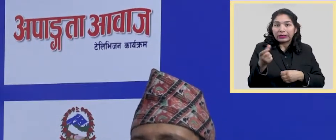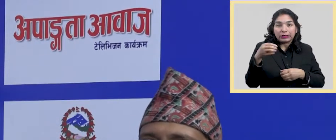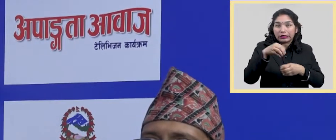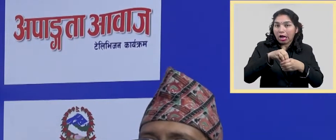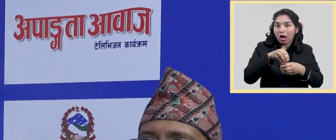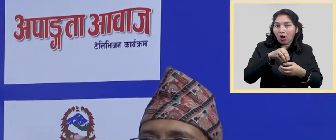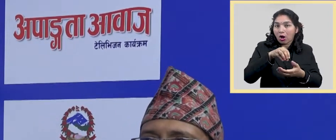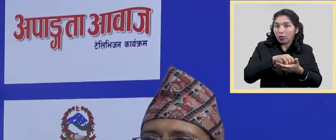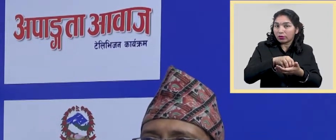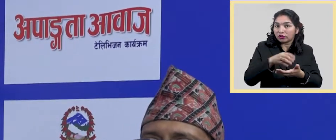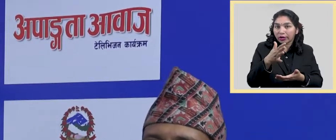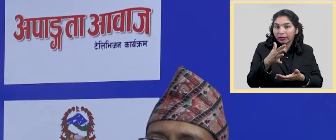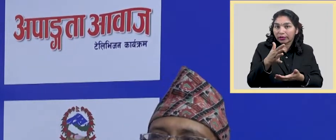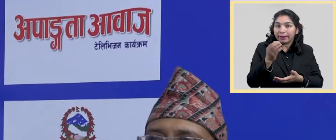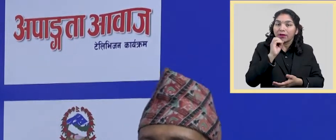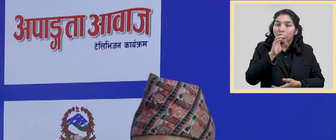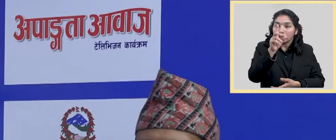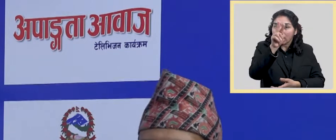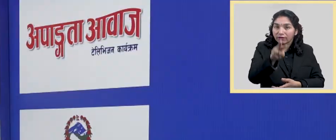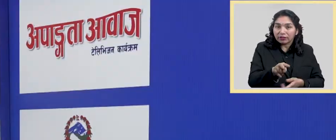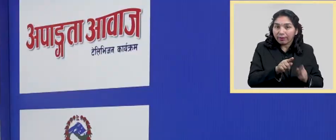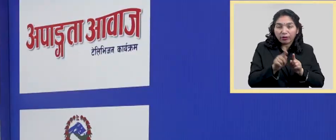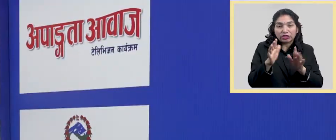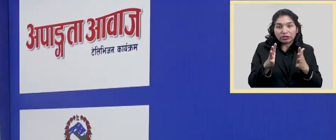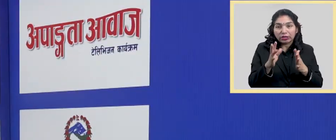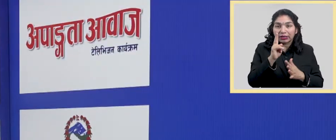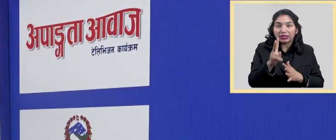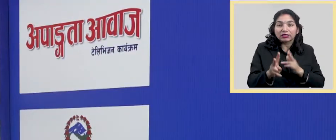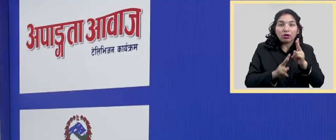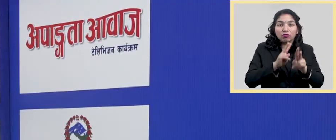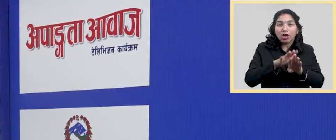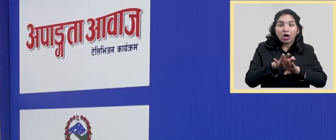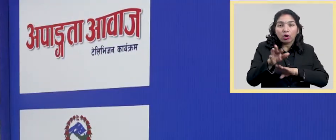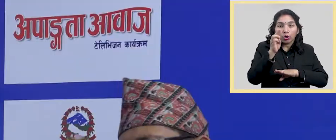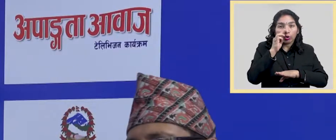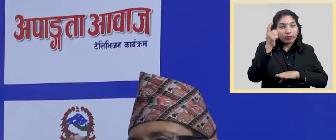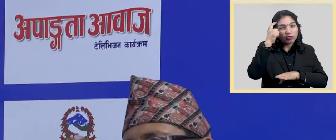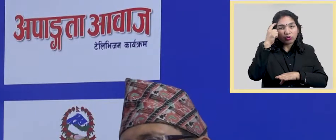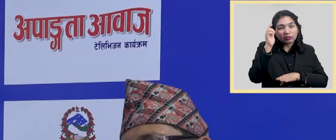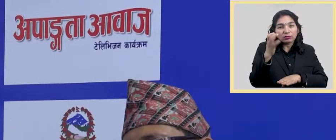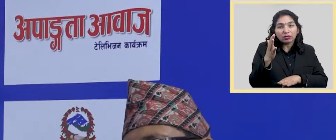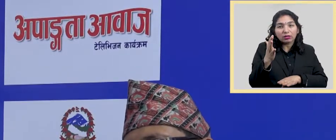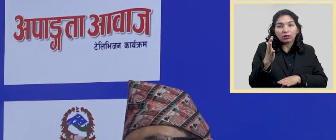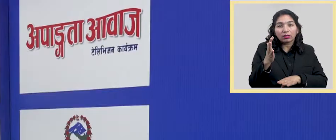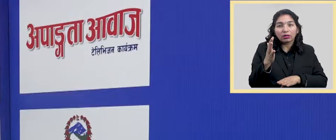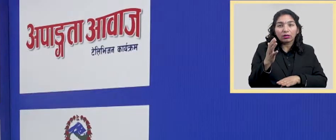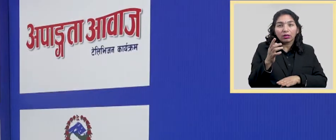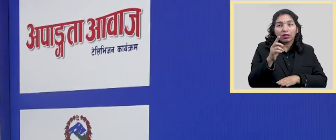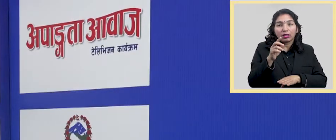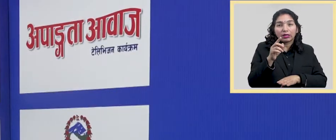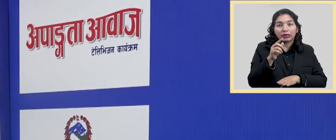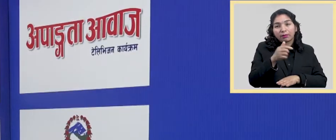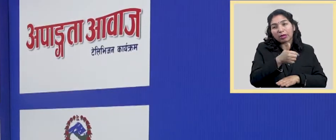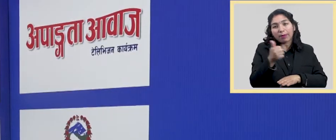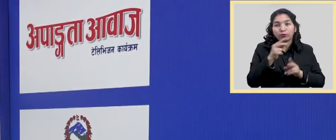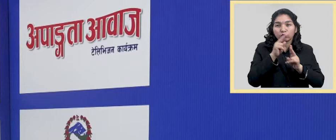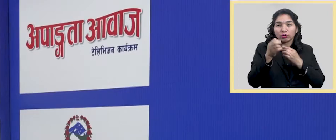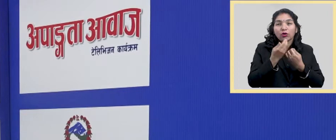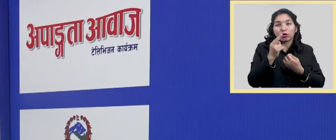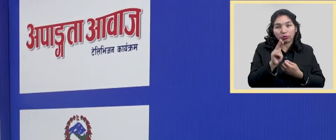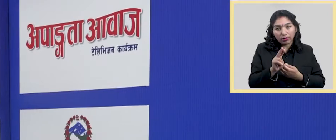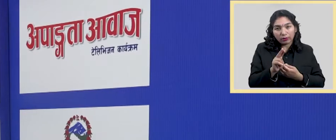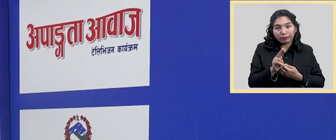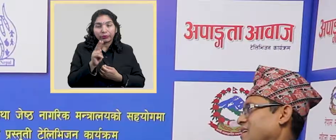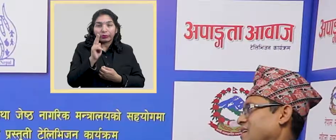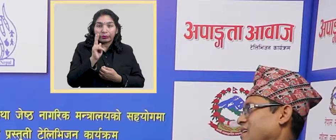त्यहाँ हुनुहुन्न अनि हामी त्यहाँ गएर भन्ने अवस्था पनि छैन होइन। त्यो हुनाले त्यस्ता कुराहरूमा पनि सोच्न सकिँदैन। एकदम राम्रो कुरा गर्नुभयो यहाँले। त्यो चाहिँ